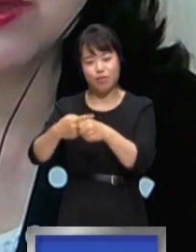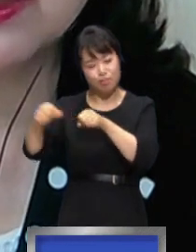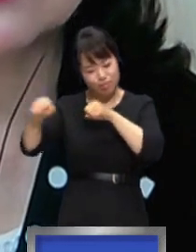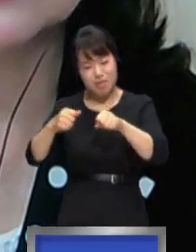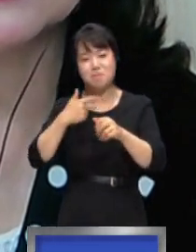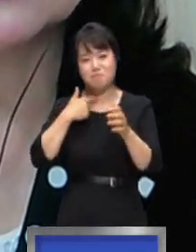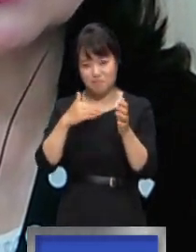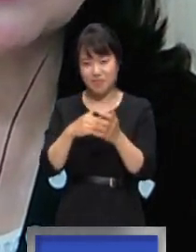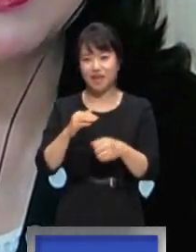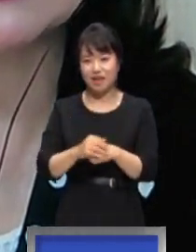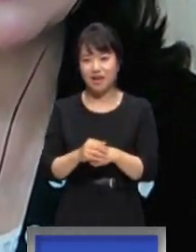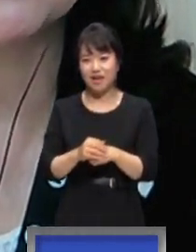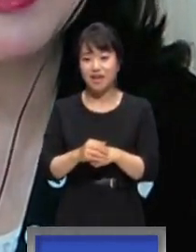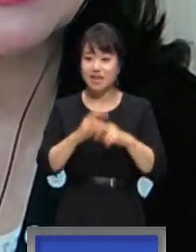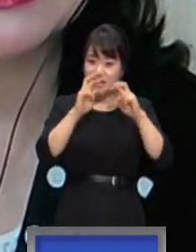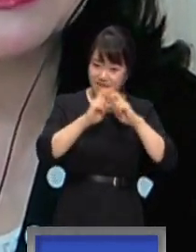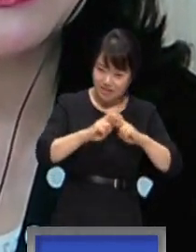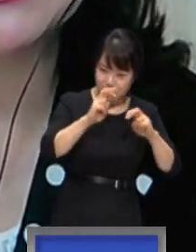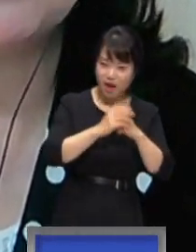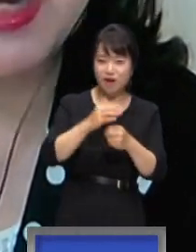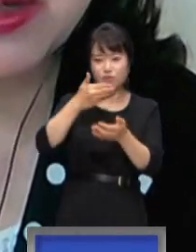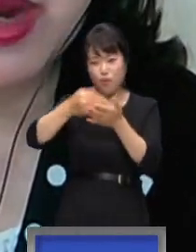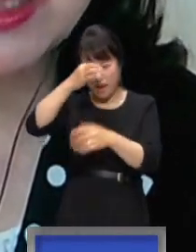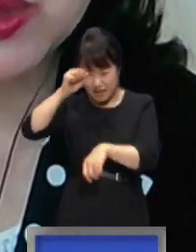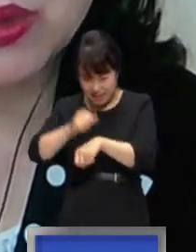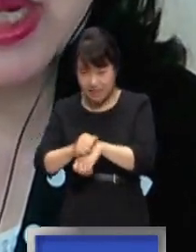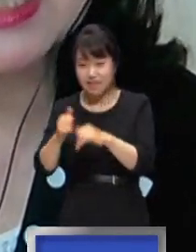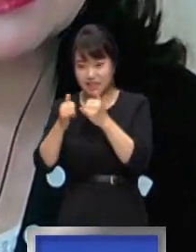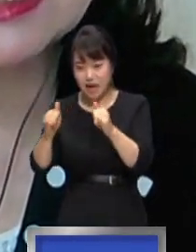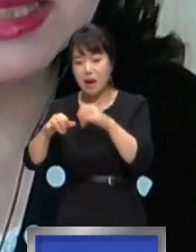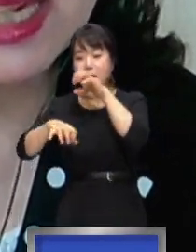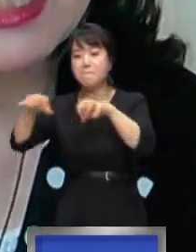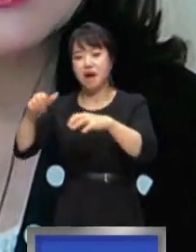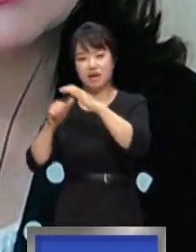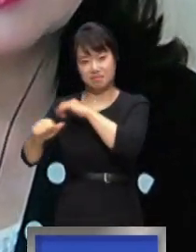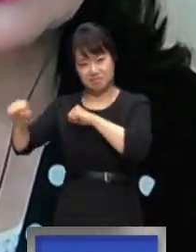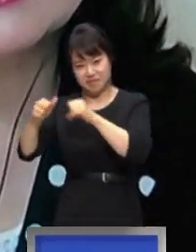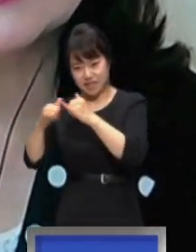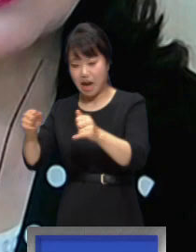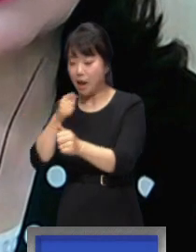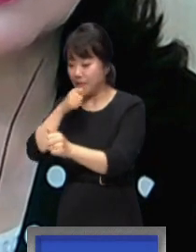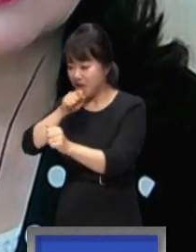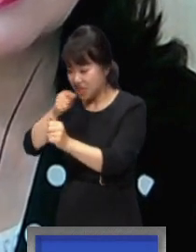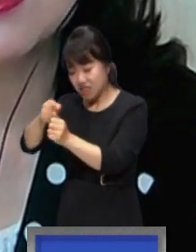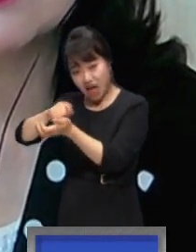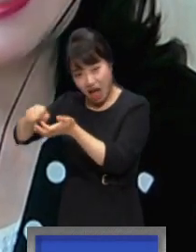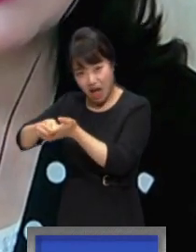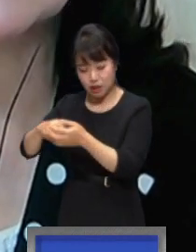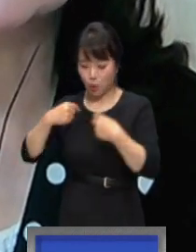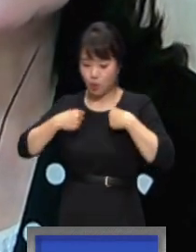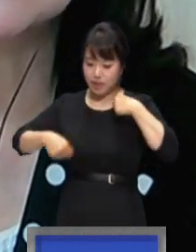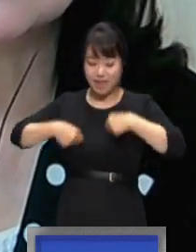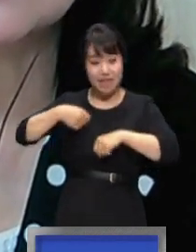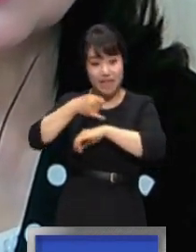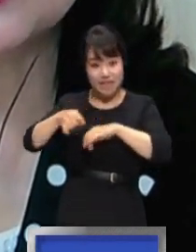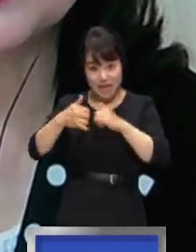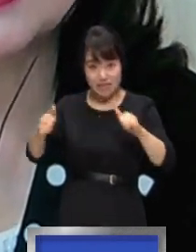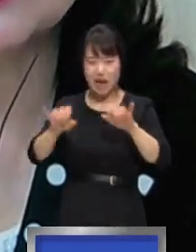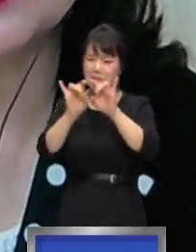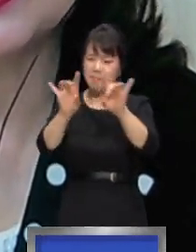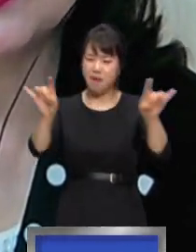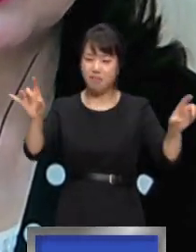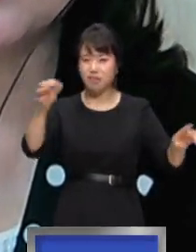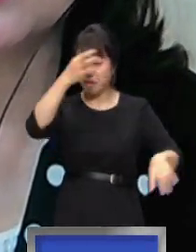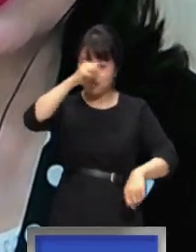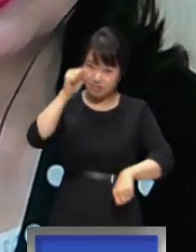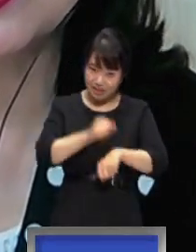구성은 연극인, 음악가, 화가, 마을 활동가, 기자, 디자이너 등 다양한 능력들을